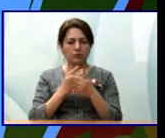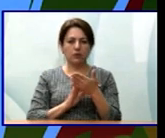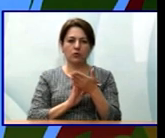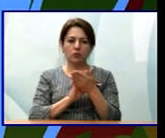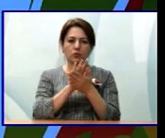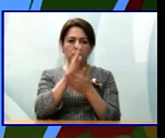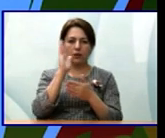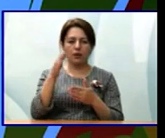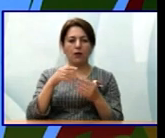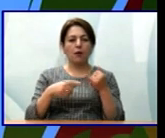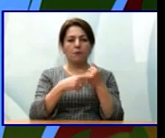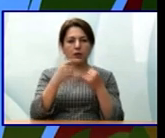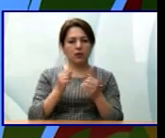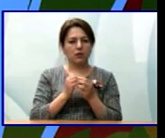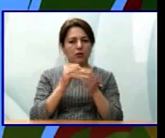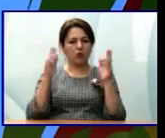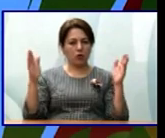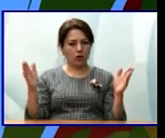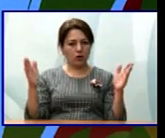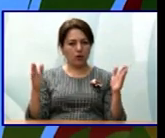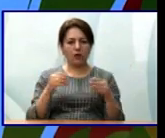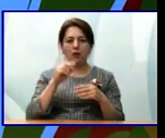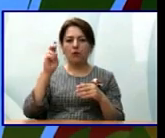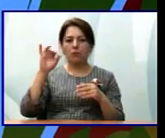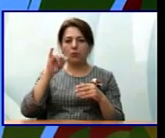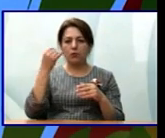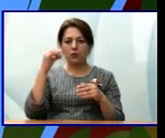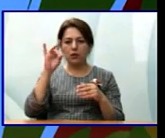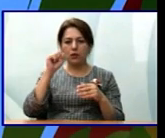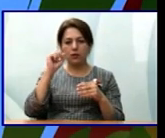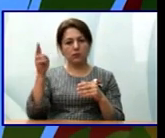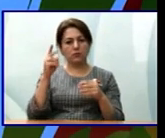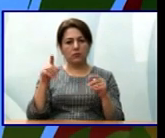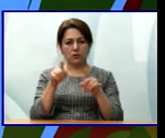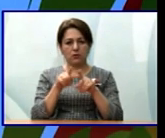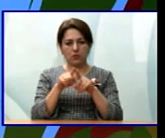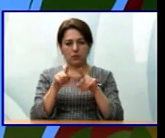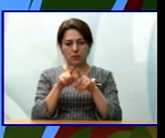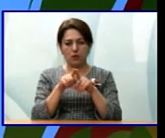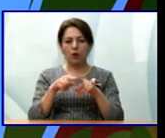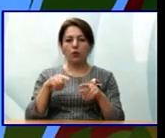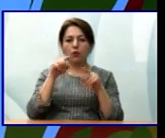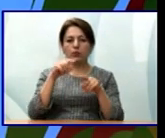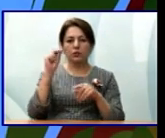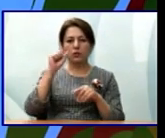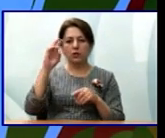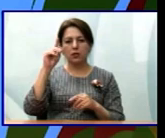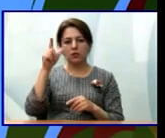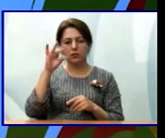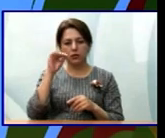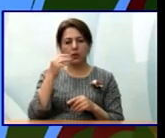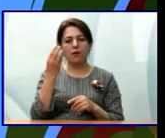o'sadi. Barglari yirik, buyraksimon 5-7 ga bo'lingan. Uning changchi va urug'chi